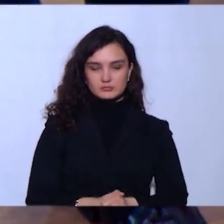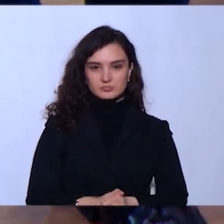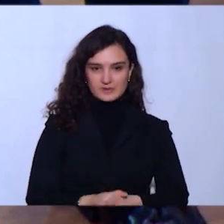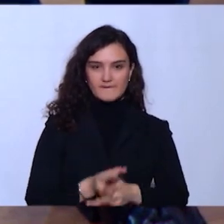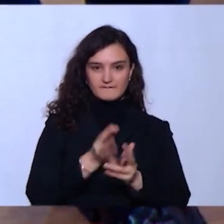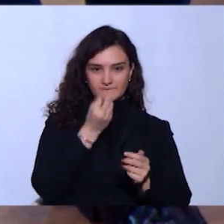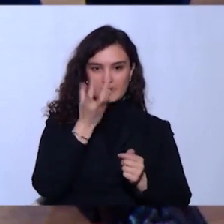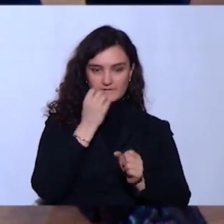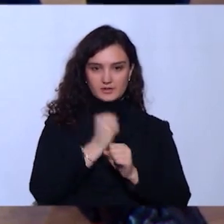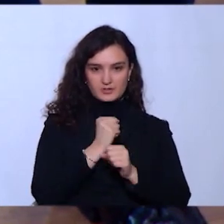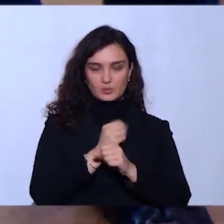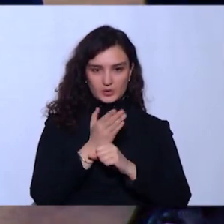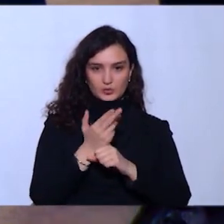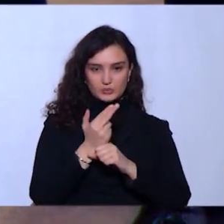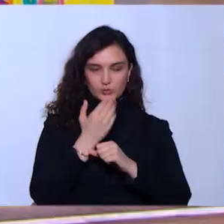ხო?